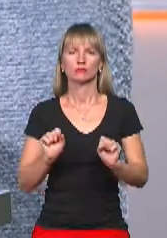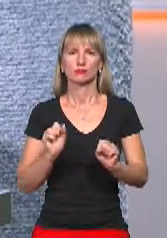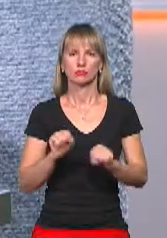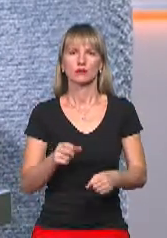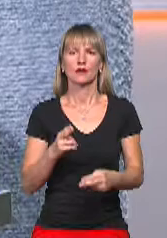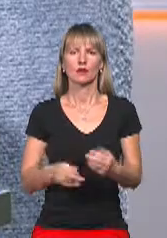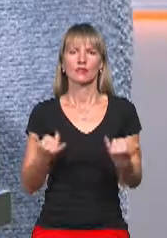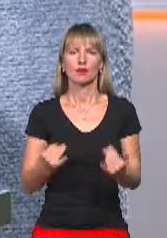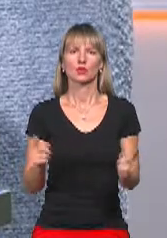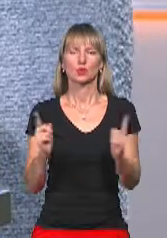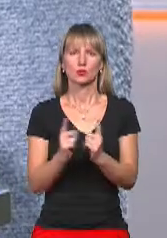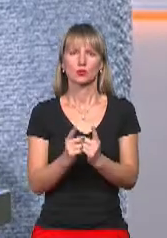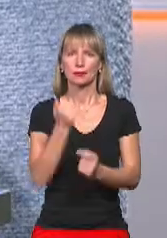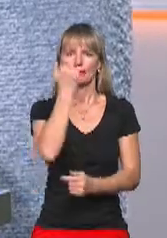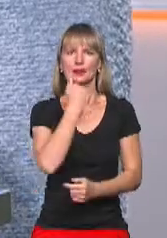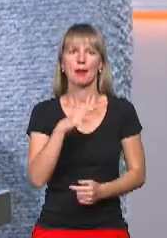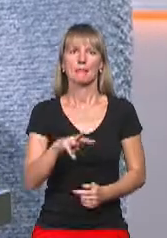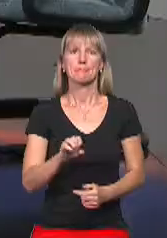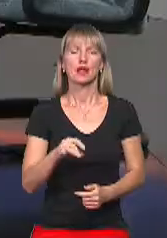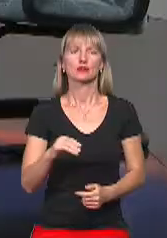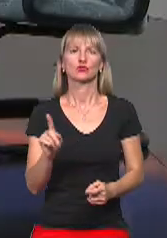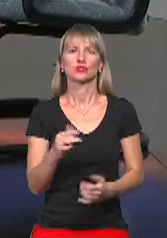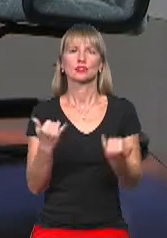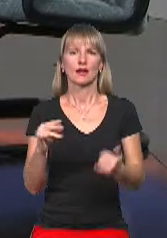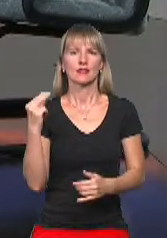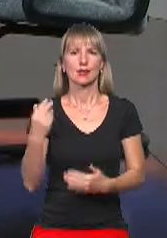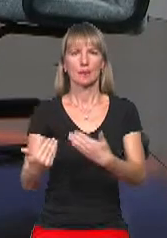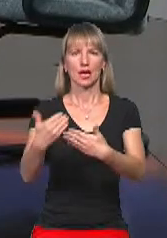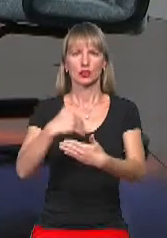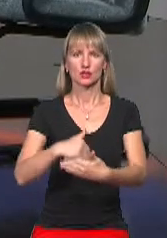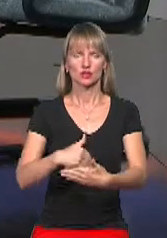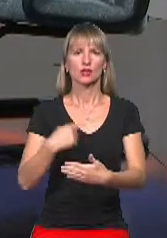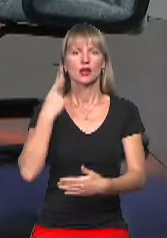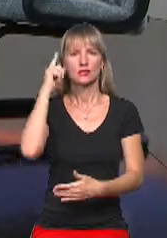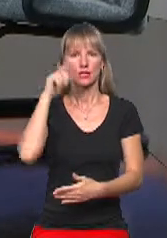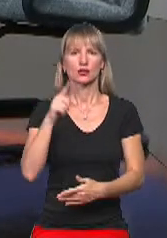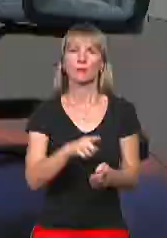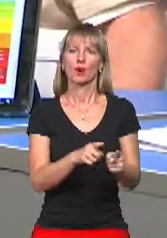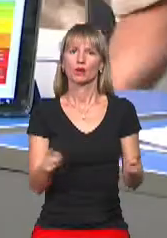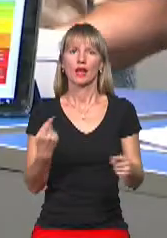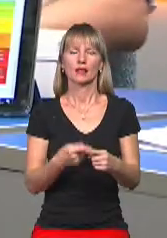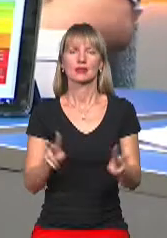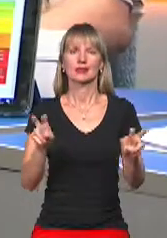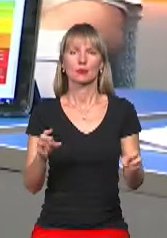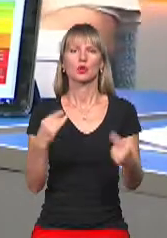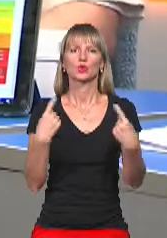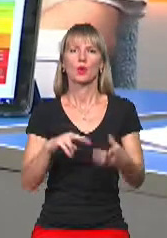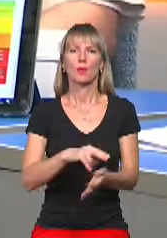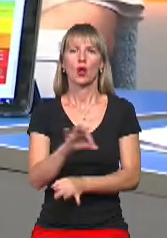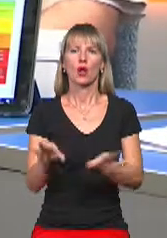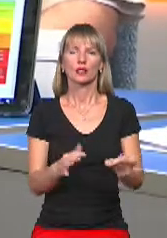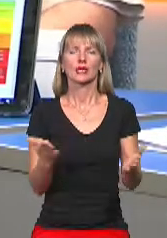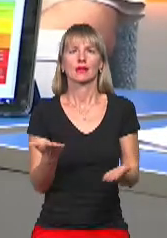нашу сьогоднішню зустріч. Спасибі Мартіну, що зараз в Запоріжжі. Я знаю, що продовжується і ця тема, і інші проекти,